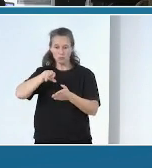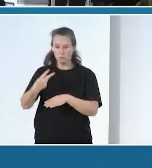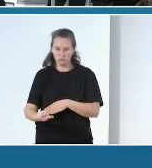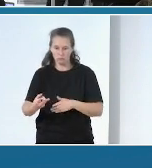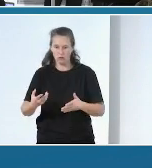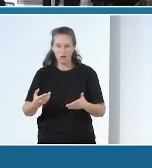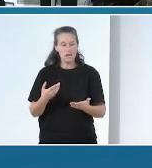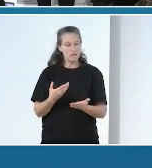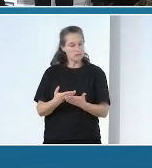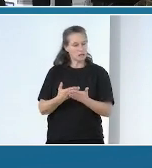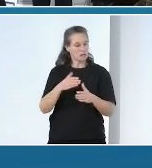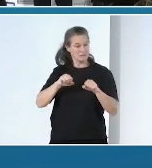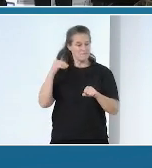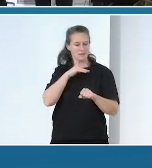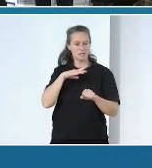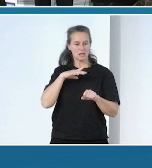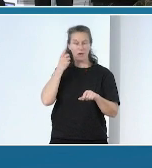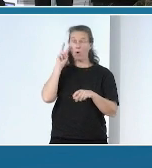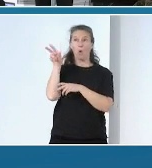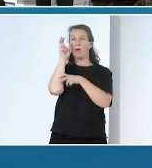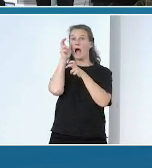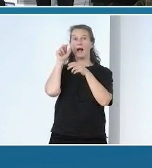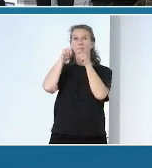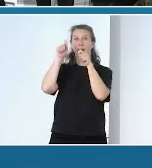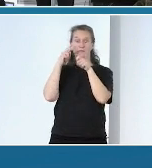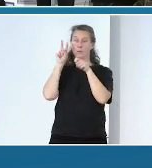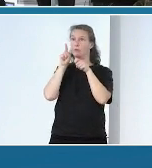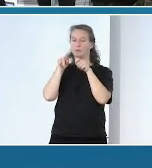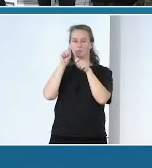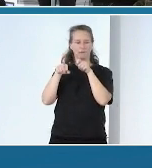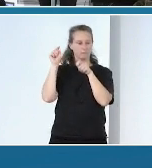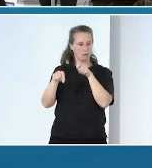Donc, la stabilisation du regard, eh ben, c'est pareil.